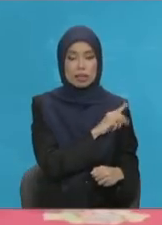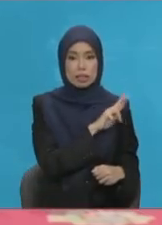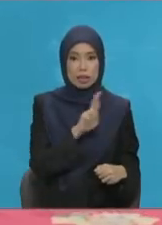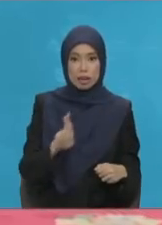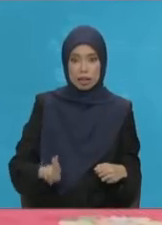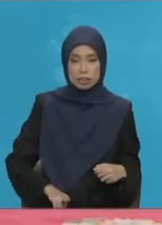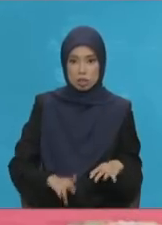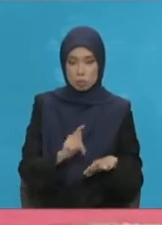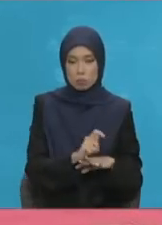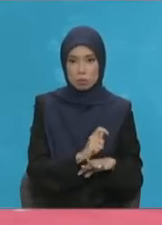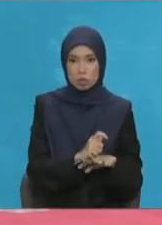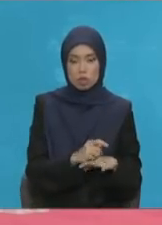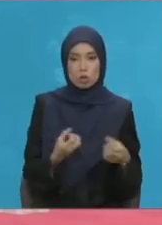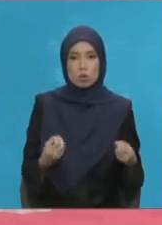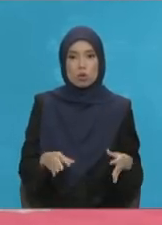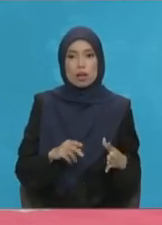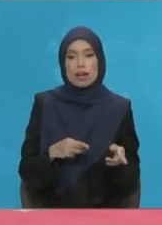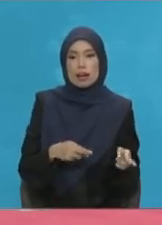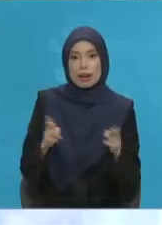telah siap sedia